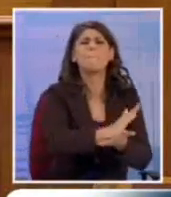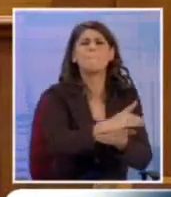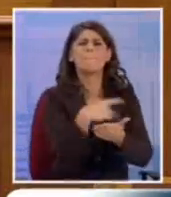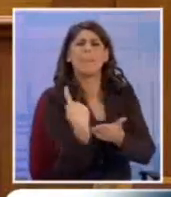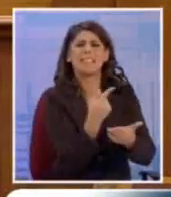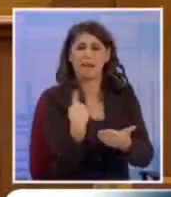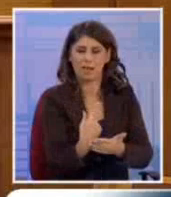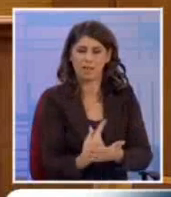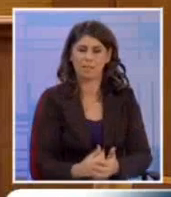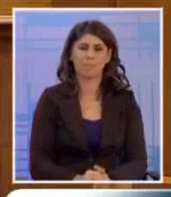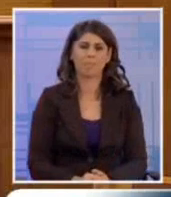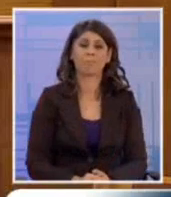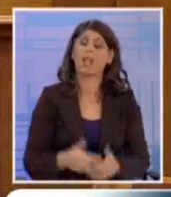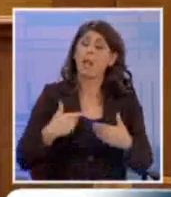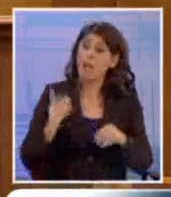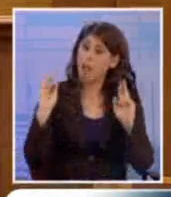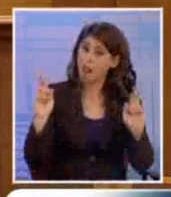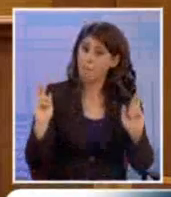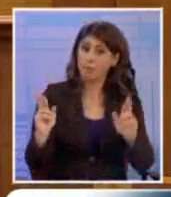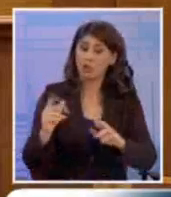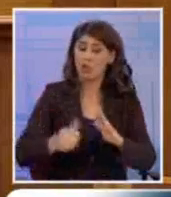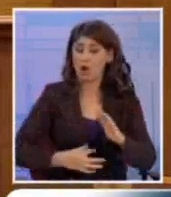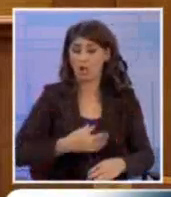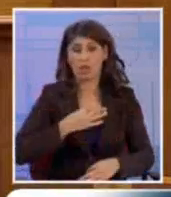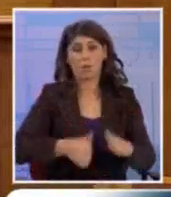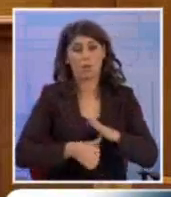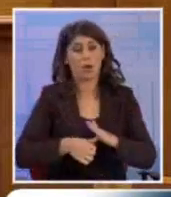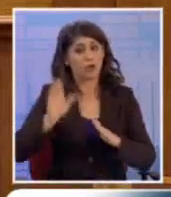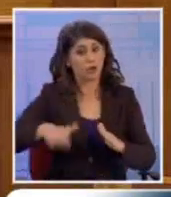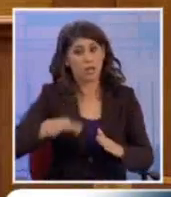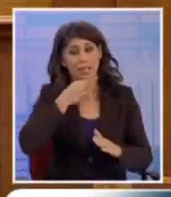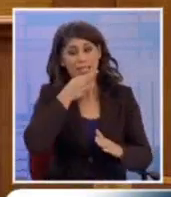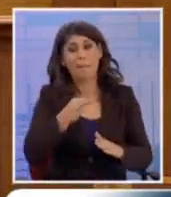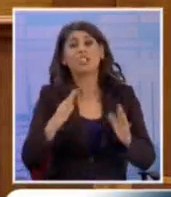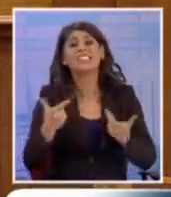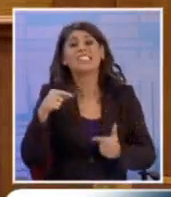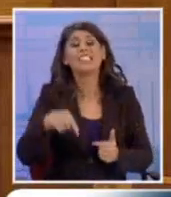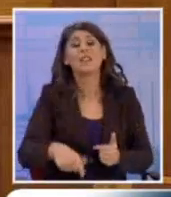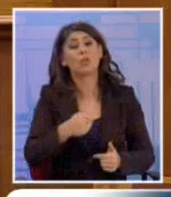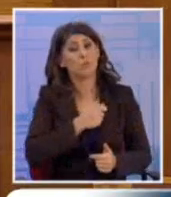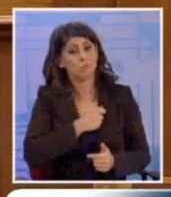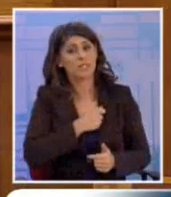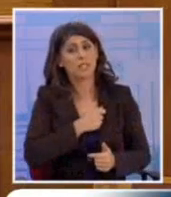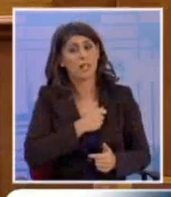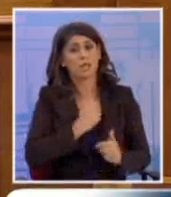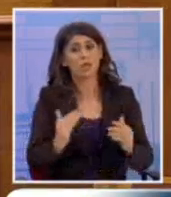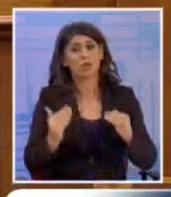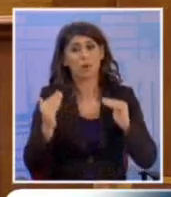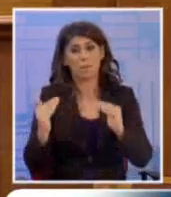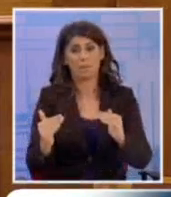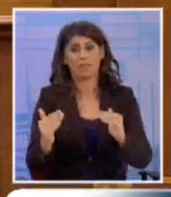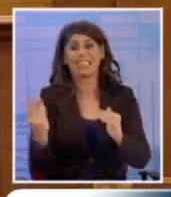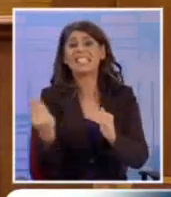ζητήματα και ελπίζω να μου αφήσει χρόνο ο κύριος Πρόεδρος να πω προς το τέλος τι είναι αυτό που θεωρώ στο επίπεδο